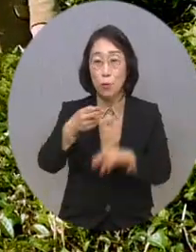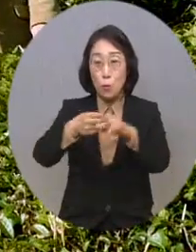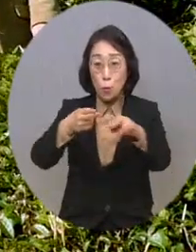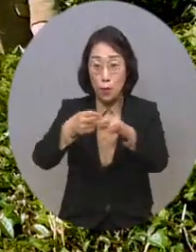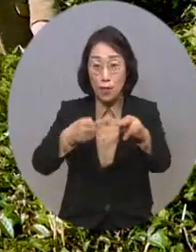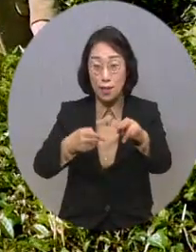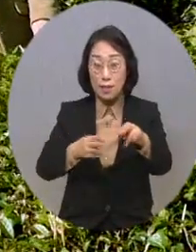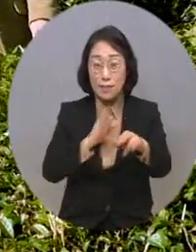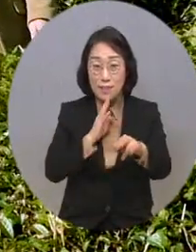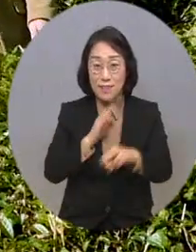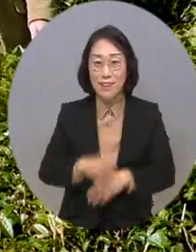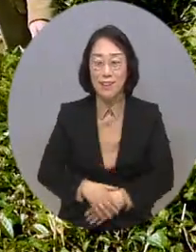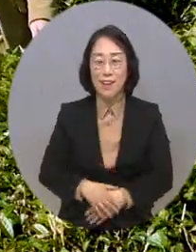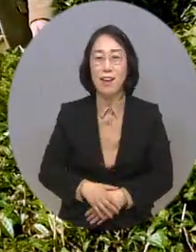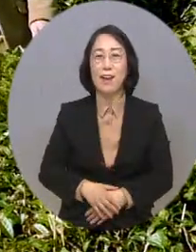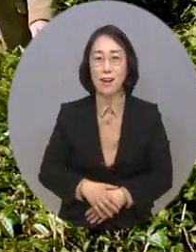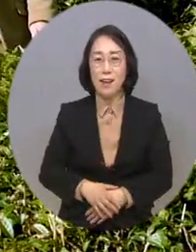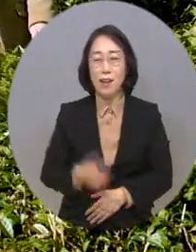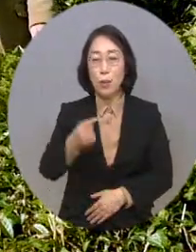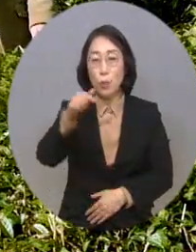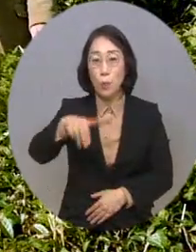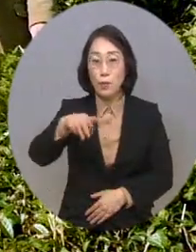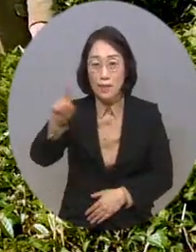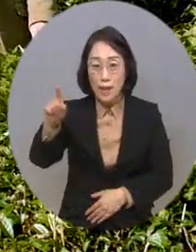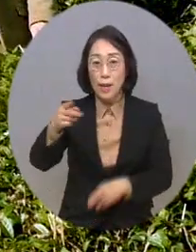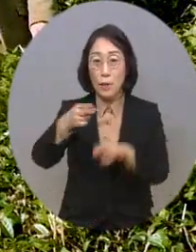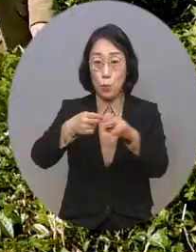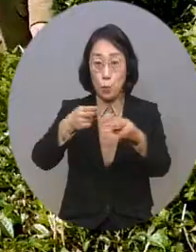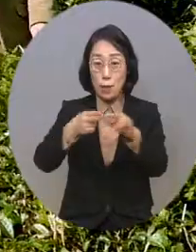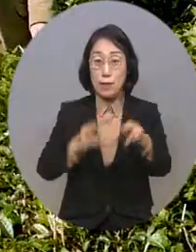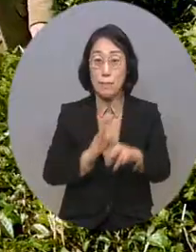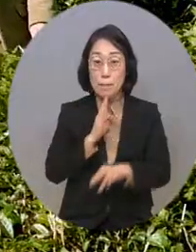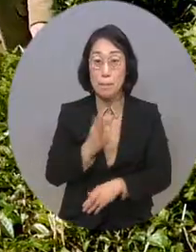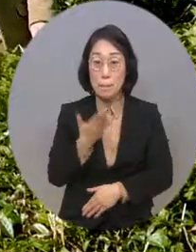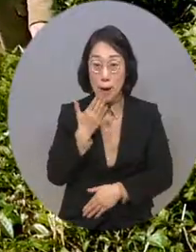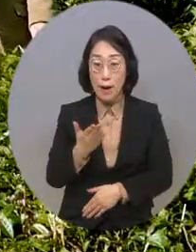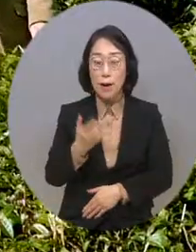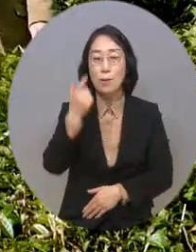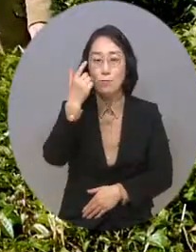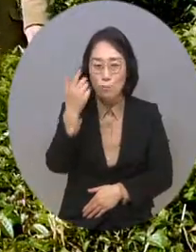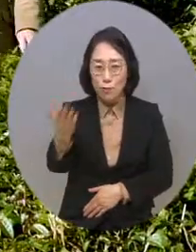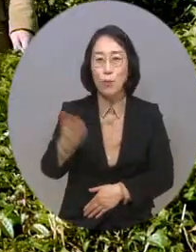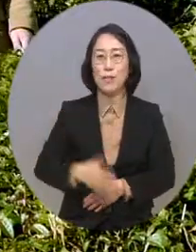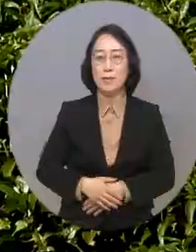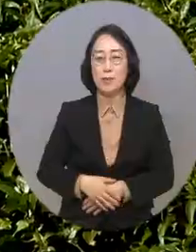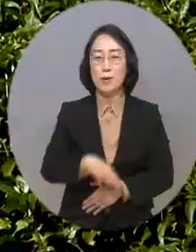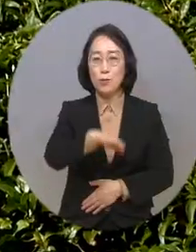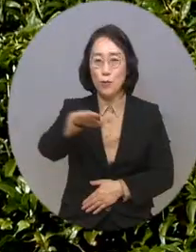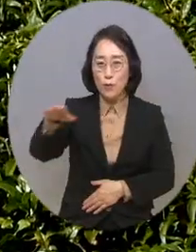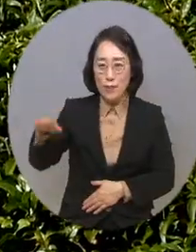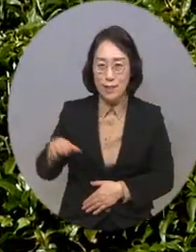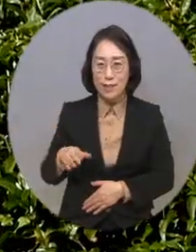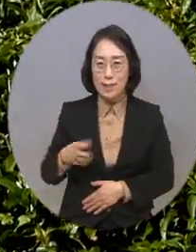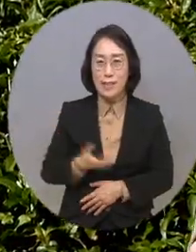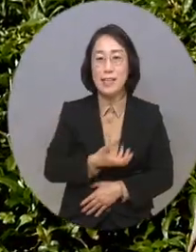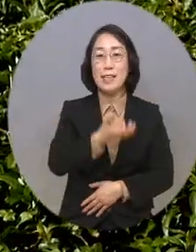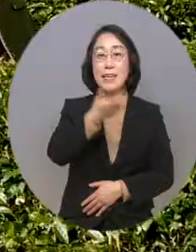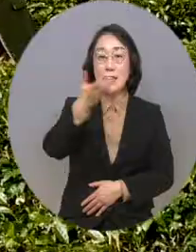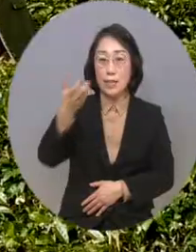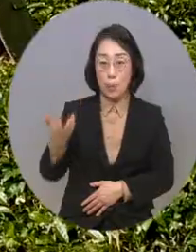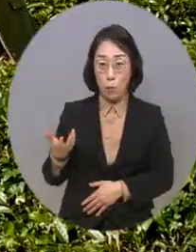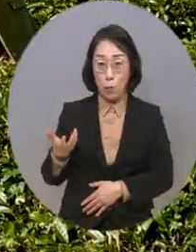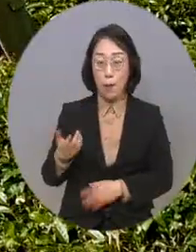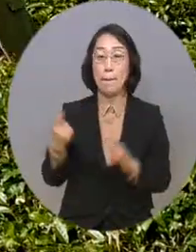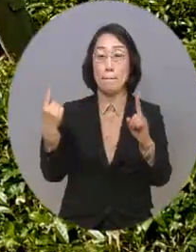네. 녹차도 요리인지 전문가에게 여쭤보도록 하겠습니다. 자, 그러면 저희는 이동 스튜디오로